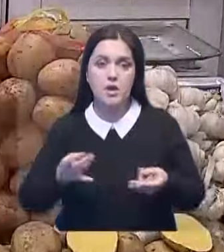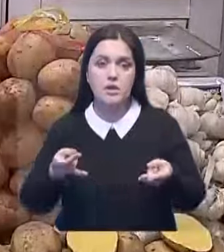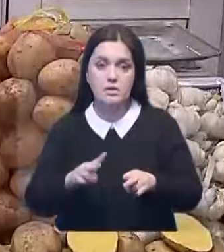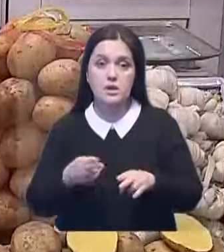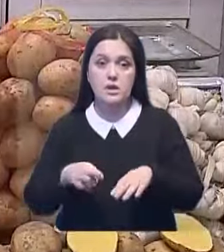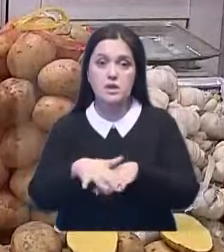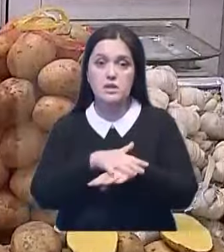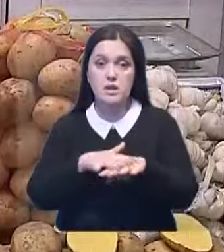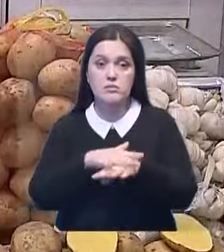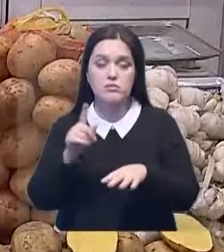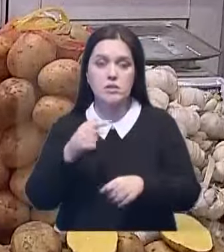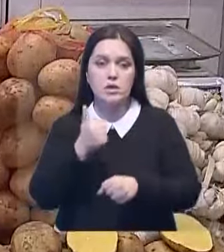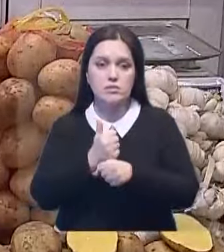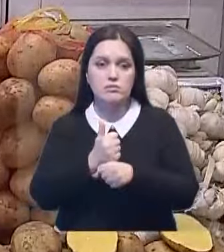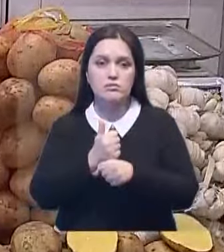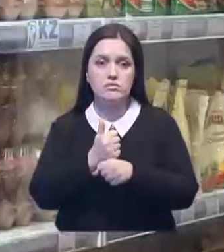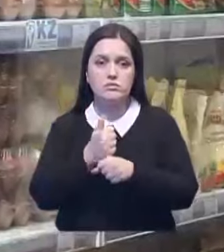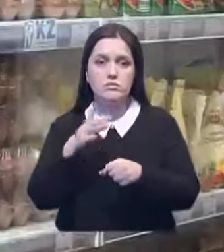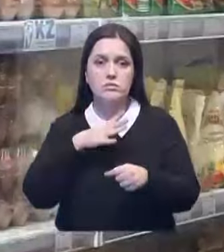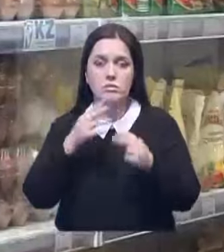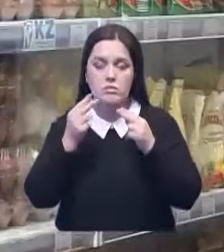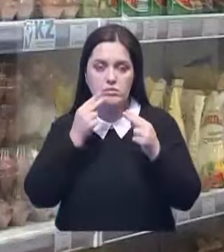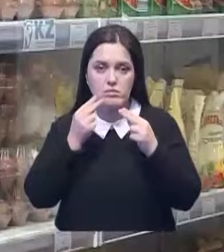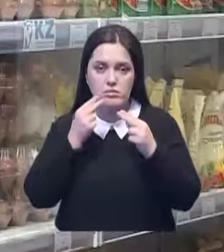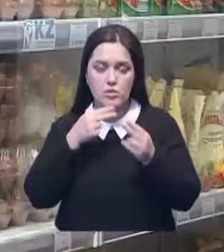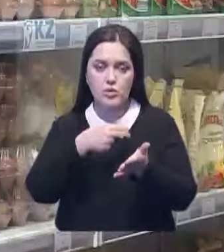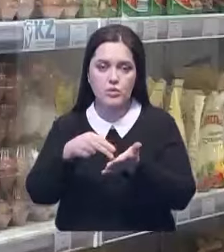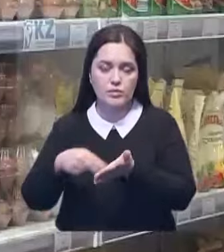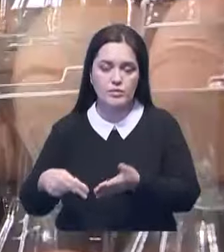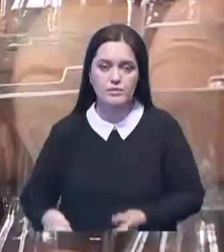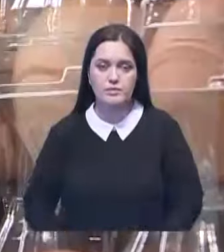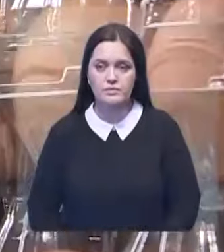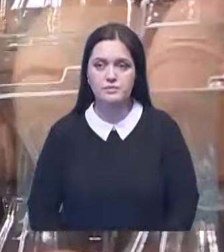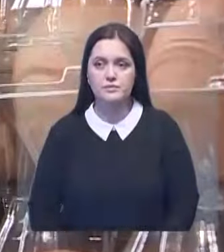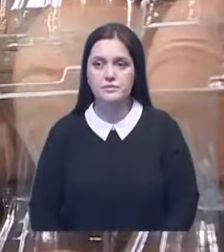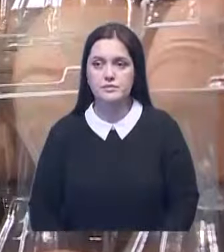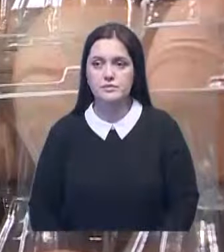питания, которые для населения всегда были основными товарами-маркерами инфляции.